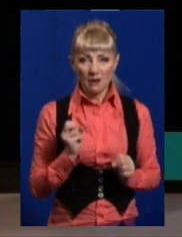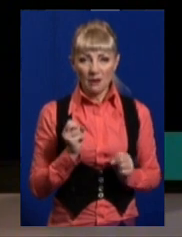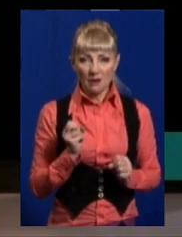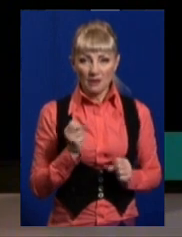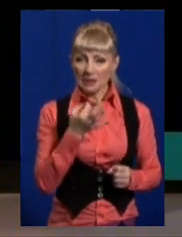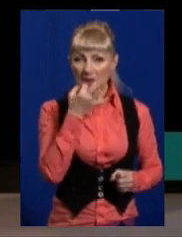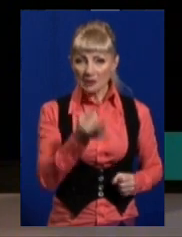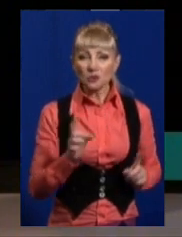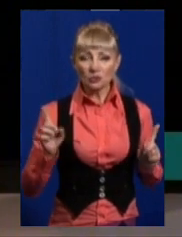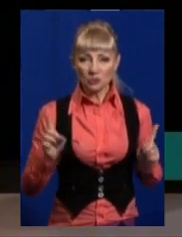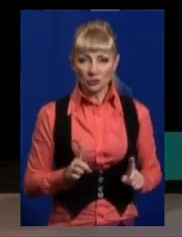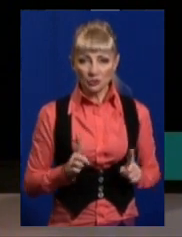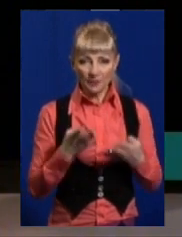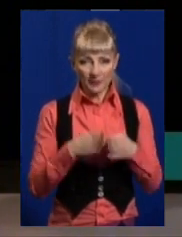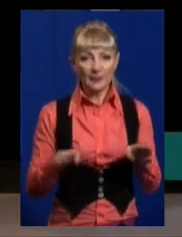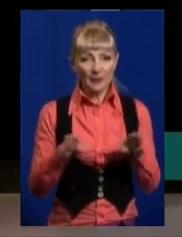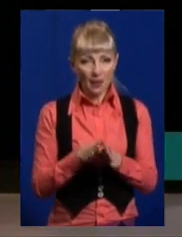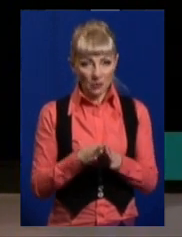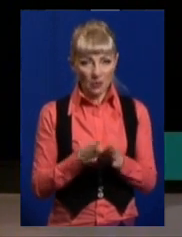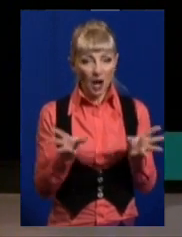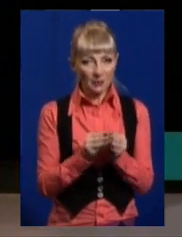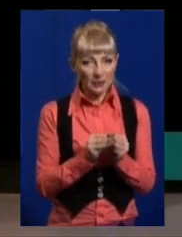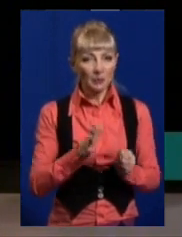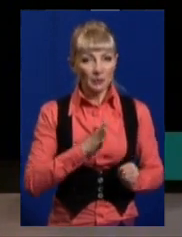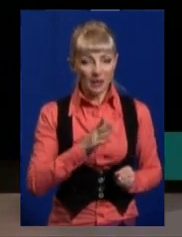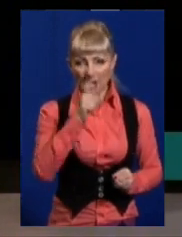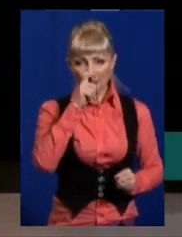якось сказати, що таке об'єднання було б непоганим